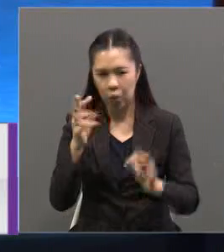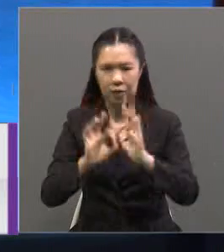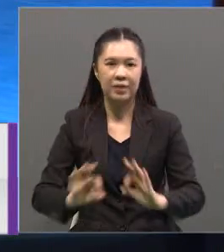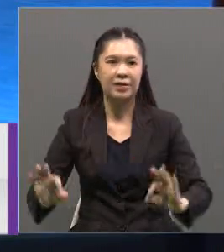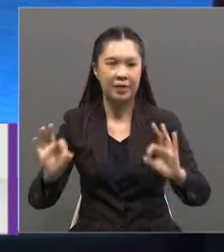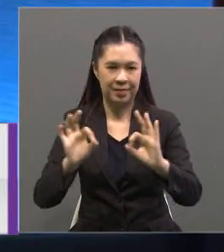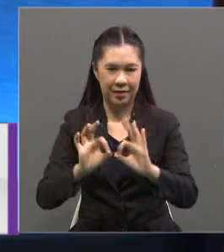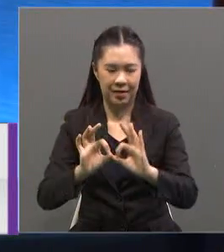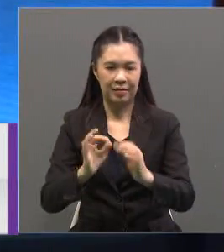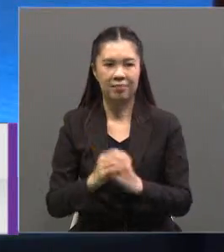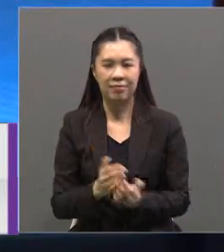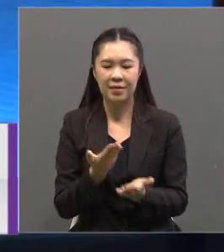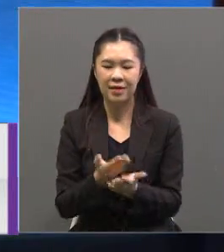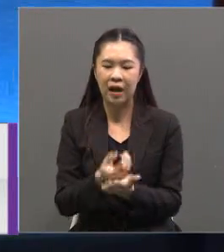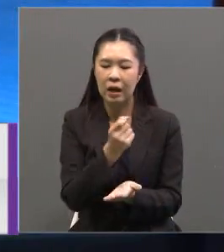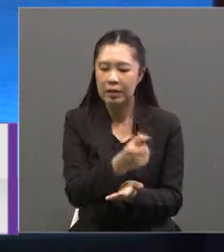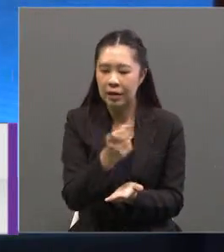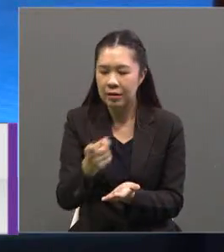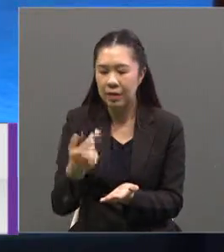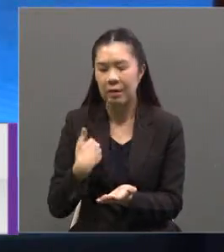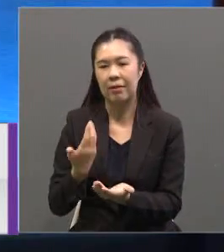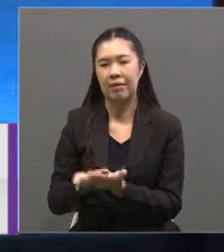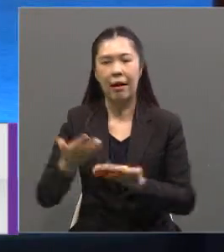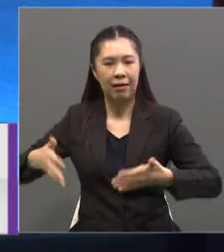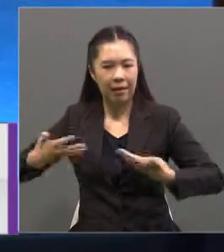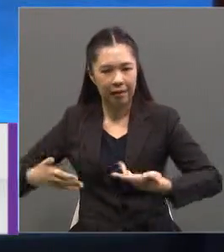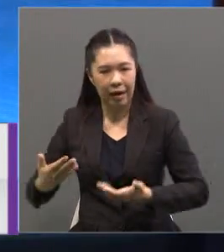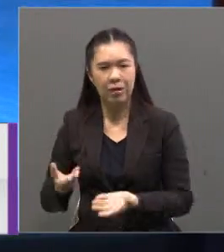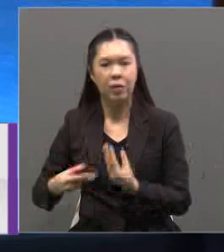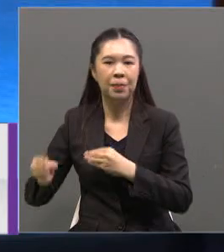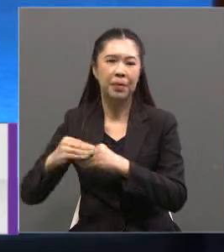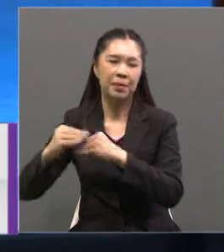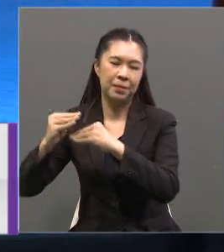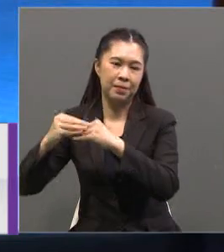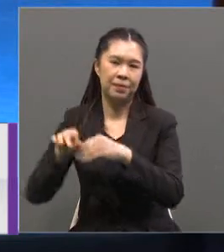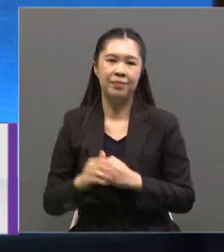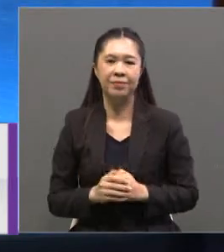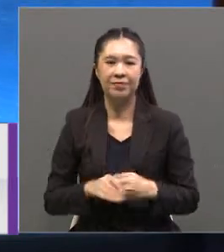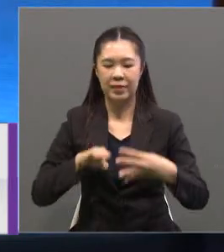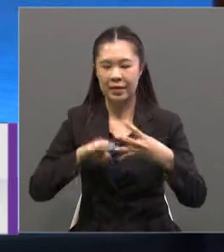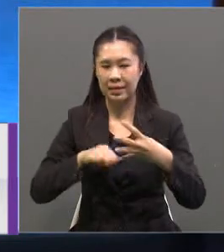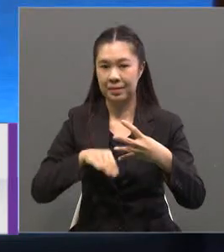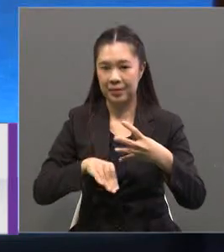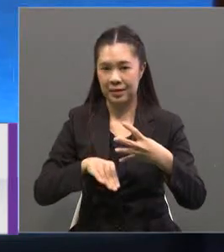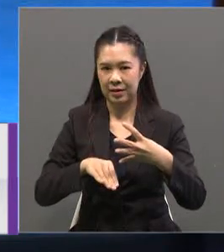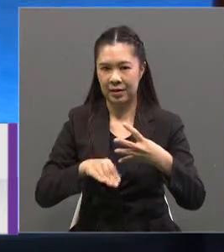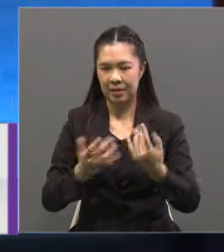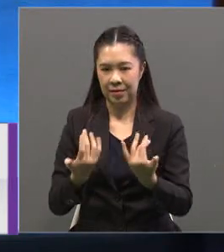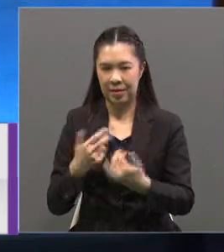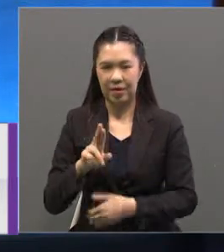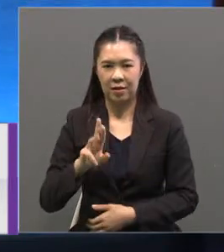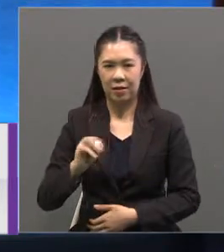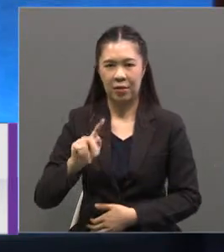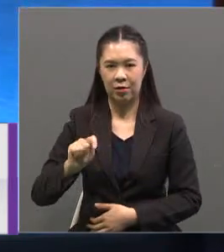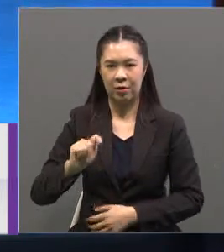อกเหนือจากการลดค่าใช้จ่ายก็คือเป็นการเพิ่มรายได้ผมเชื่อว่าก่อนสิ้นปีเนี่ยนะครับเมื่อกี้ทางเห็นท่านรัฐมนตรีแรงงานมาด้วยเนี่ยเราก็ต้